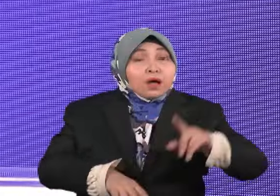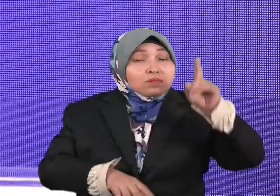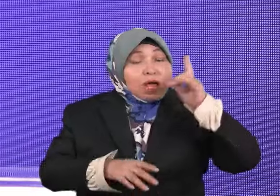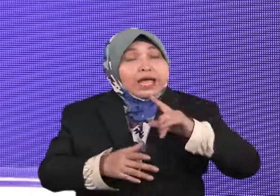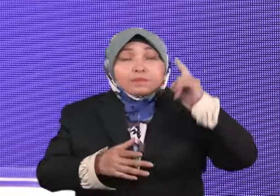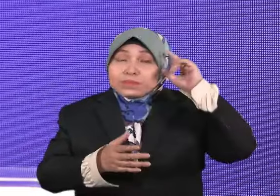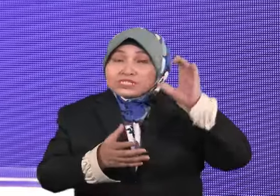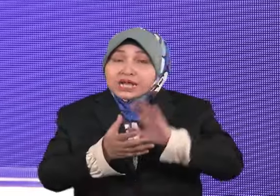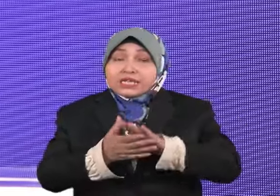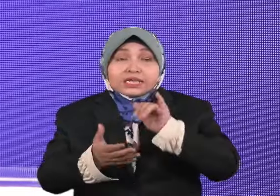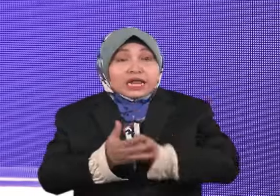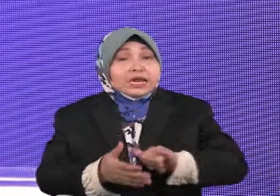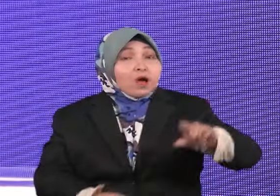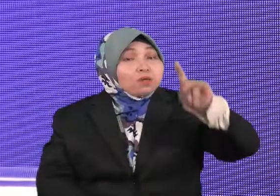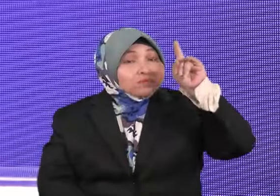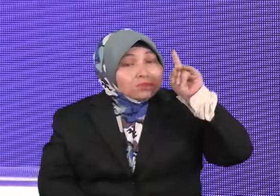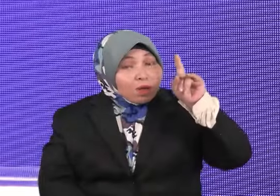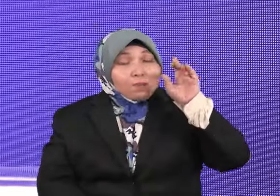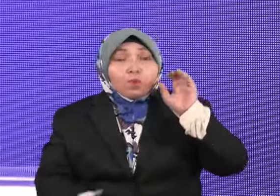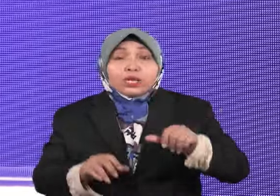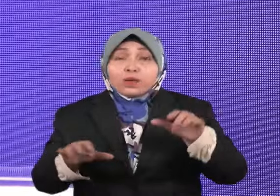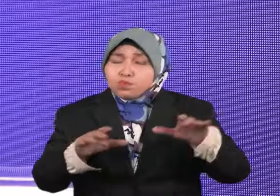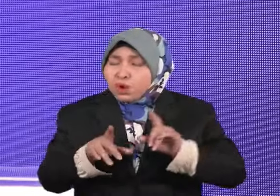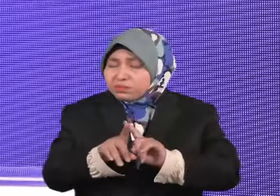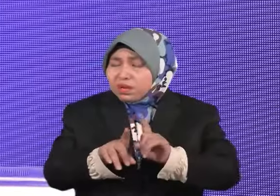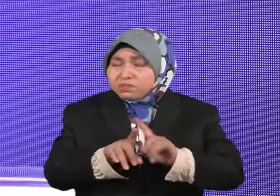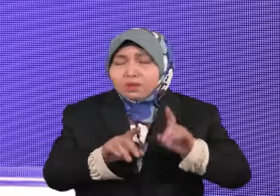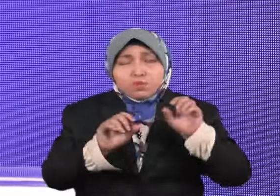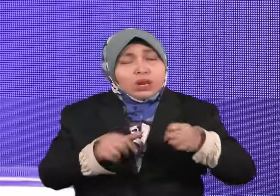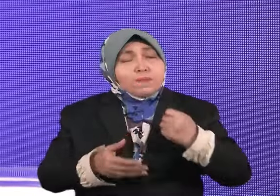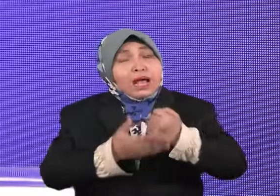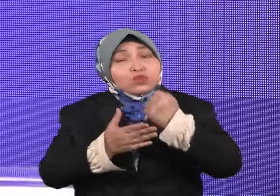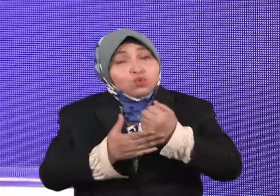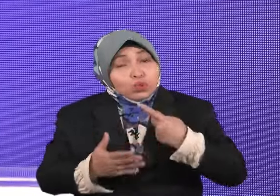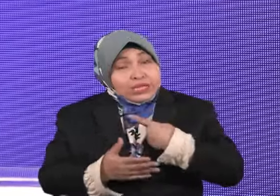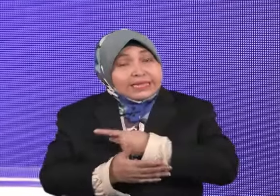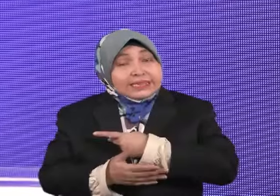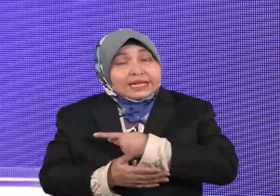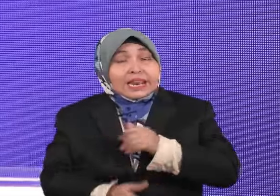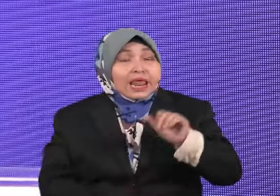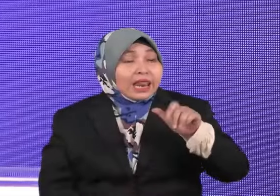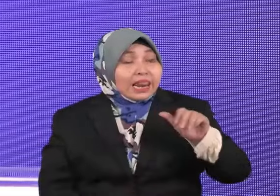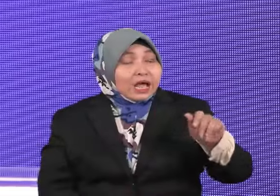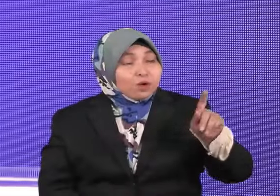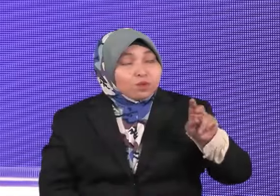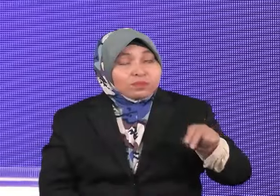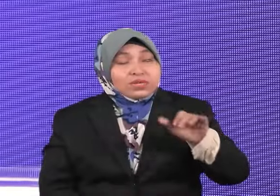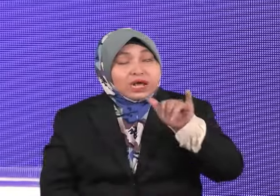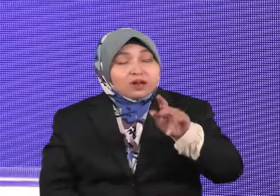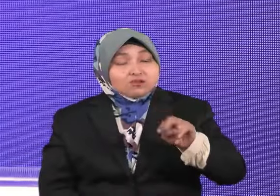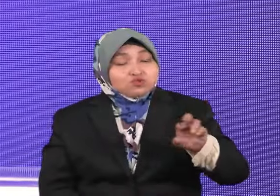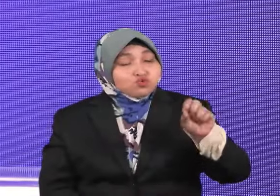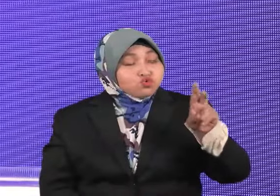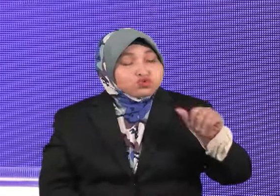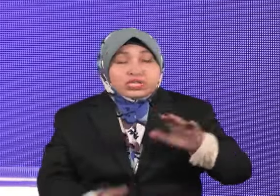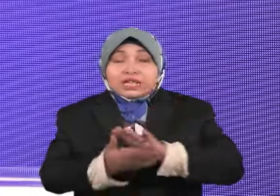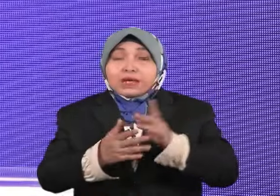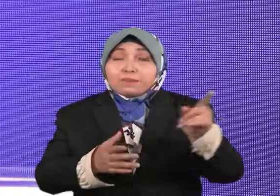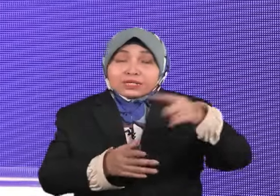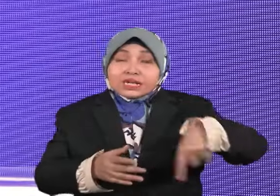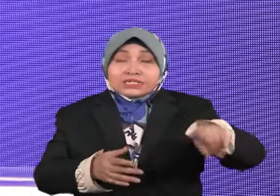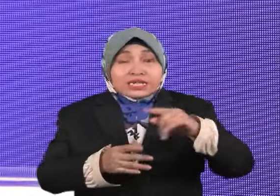percaya bahawa Allah boleh buat macam-macam, boleh bantu kita. La'allahum yarshudun, agar mereka